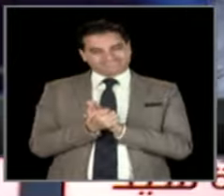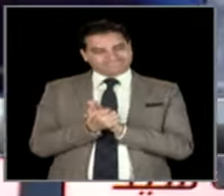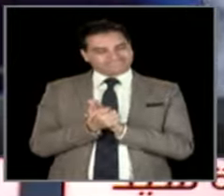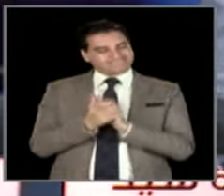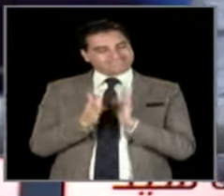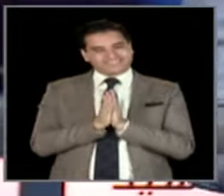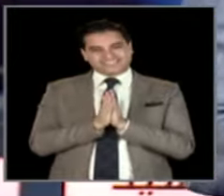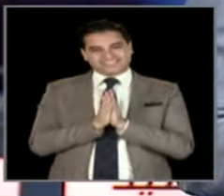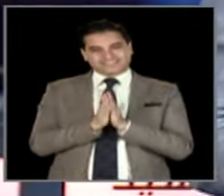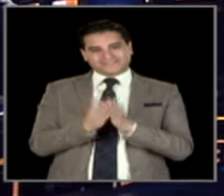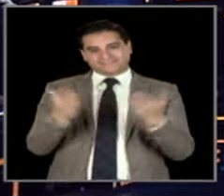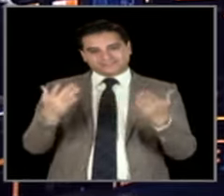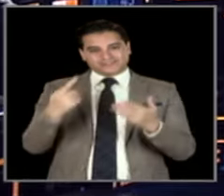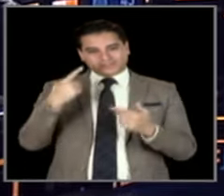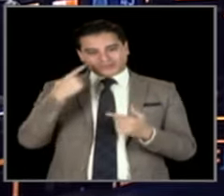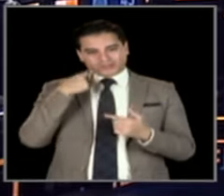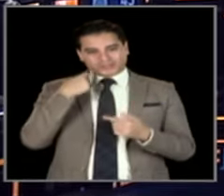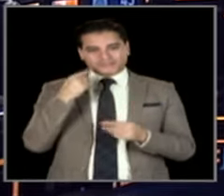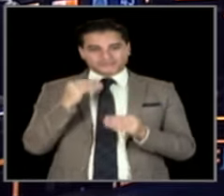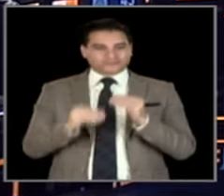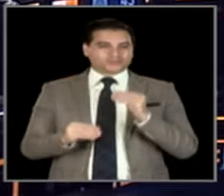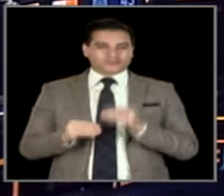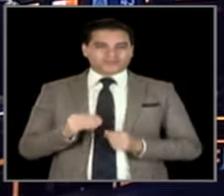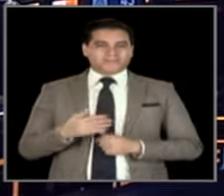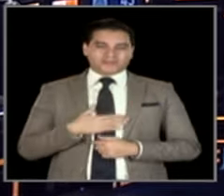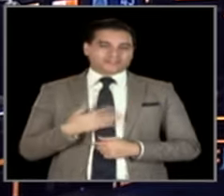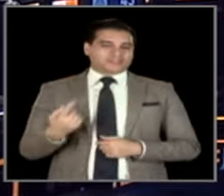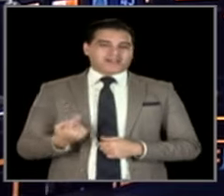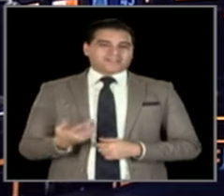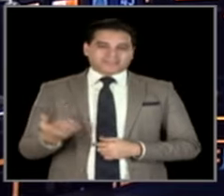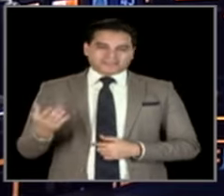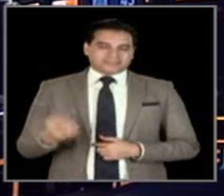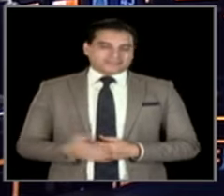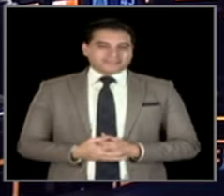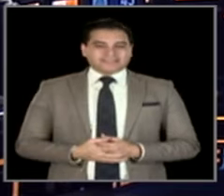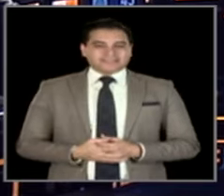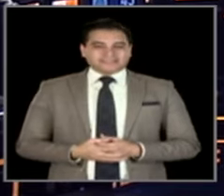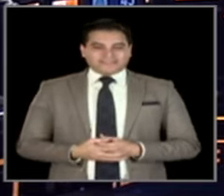معلش حصل شوية رفع. معلش معلش.